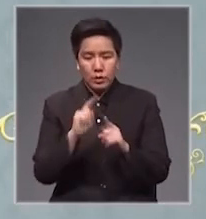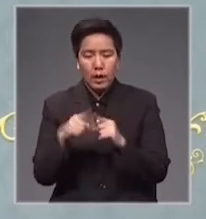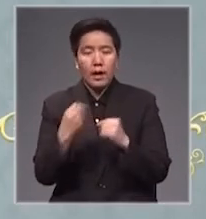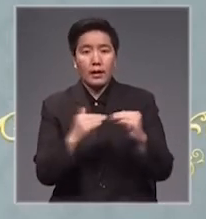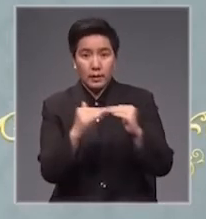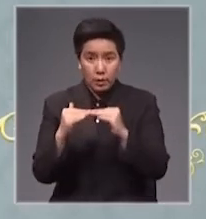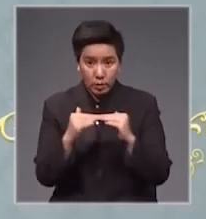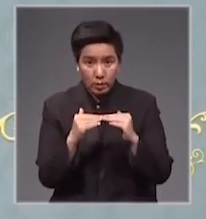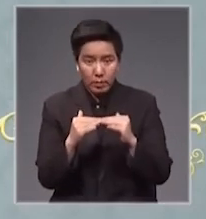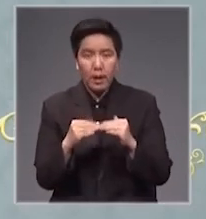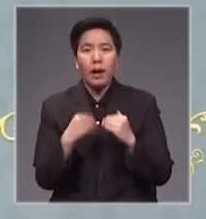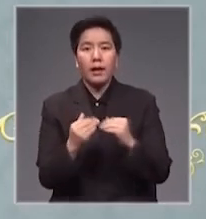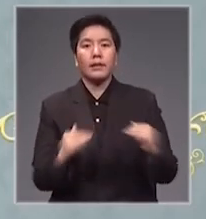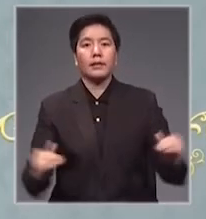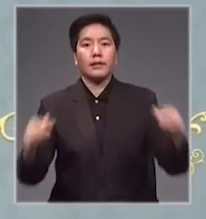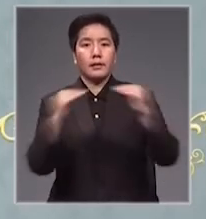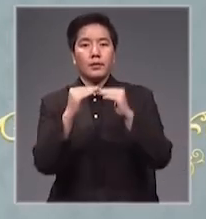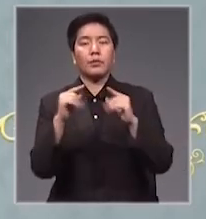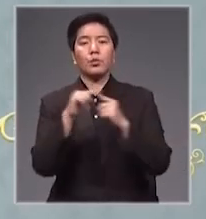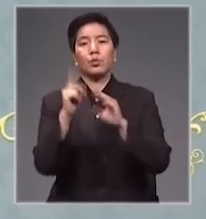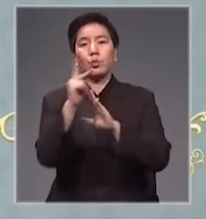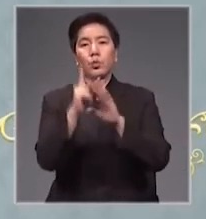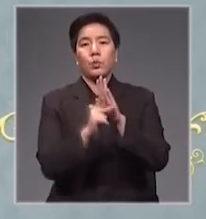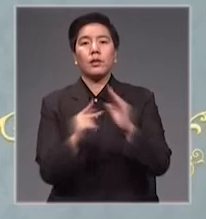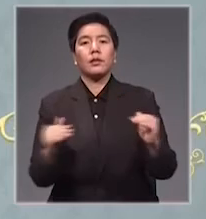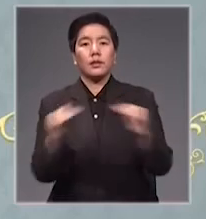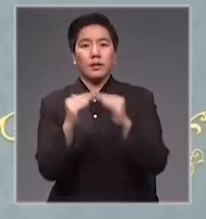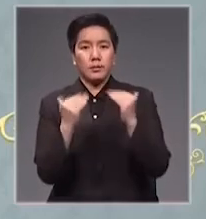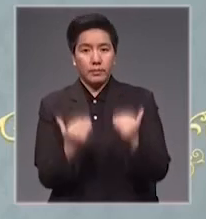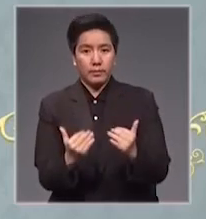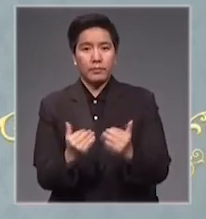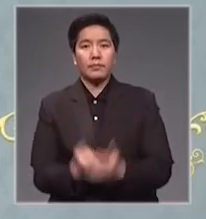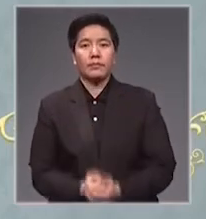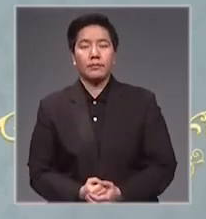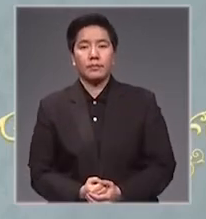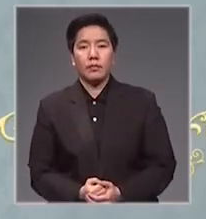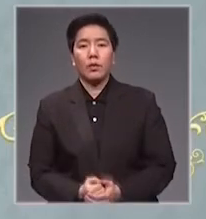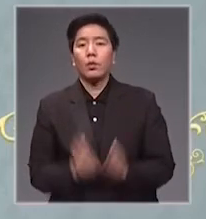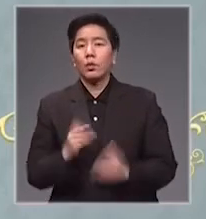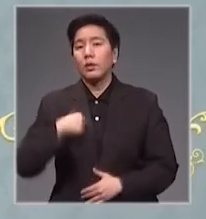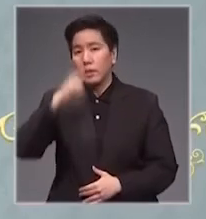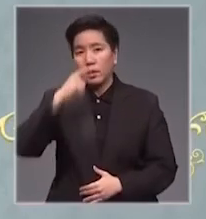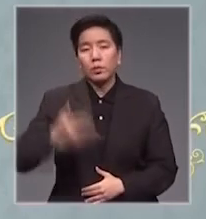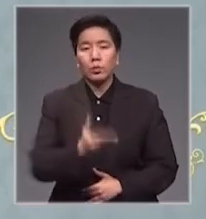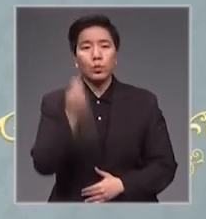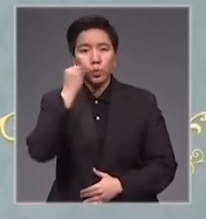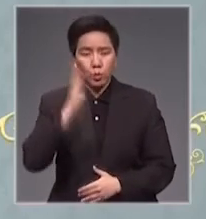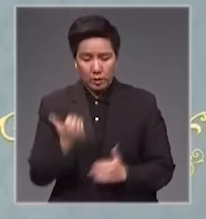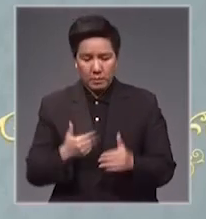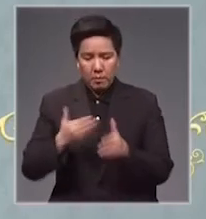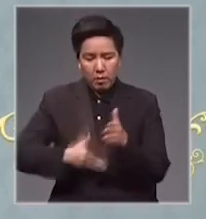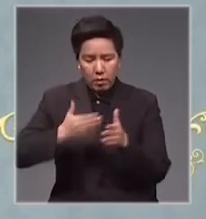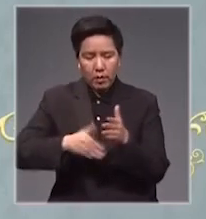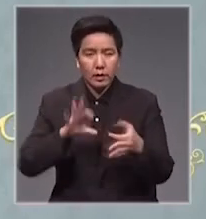ร้างความเป็นธรรมโดยการใช้กฎหมายอย่างเป็นธรรมนะครับพี่น้องประชาชนทุกท่านครับสิ่งที่เป็นอุปสรรคต่อการขับเคลื่อนและ